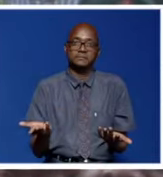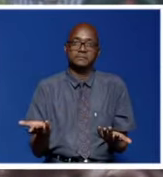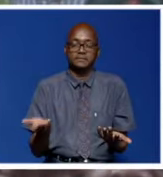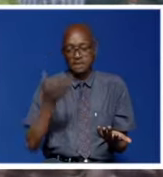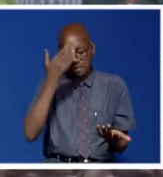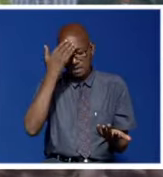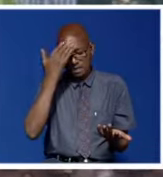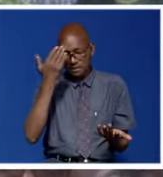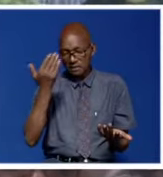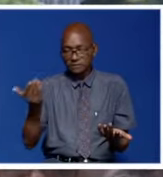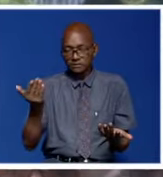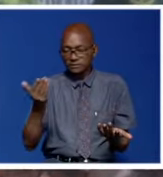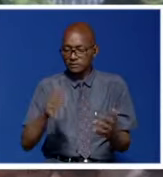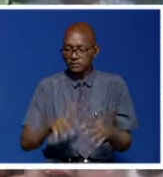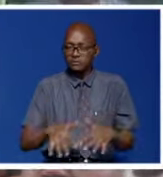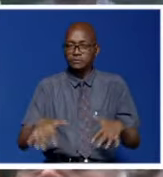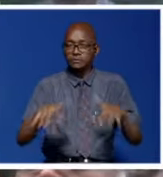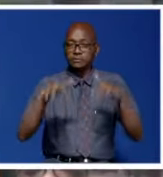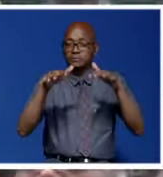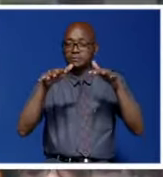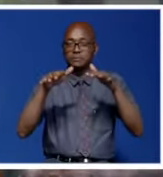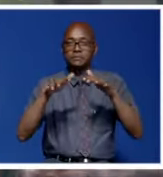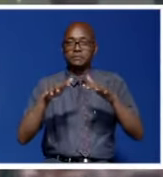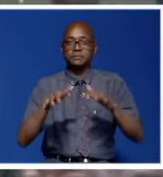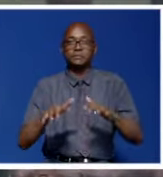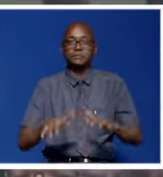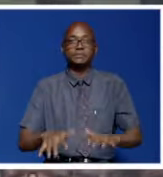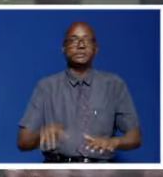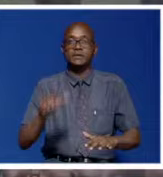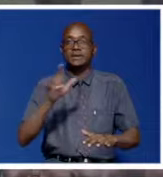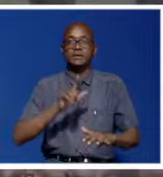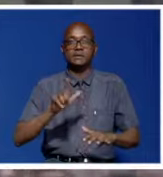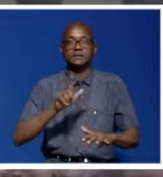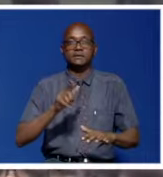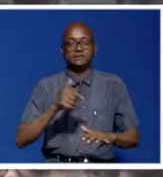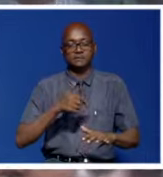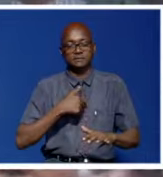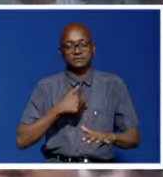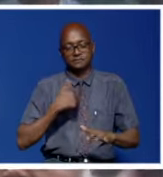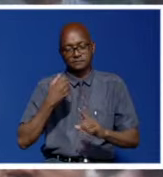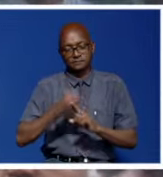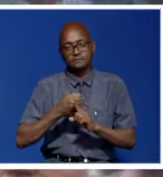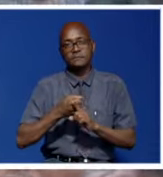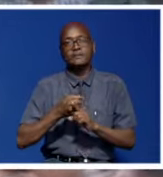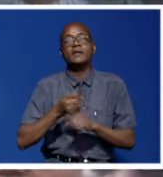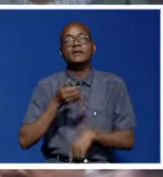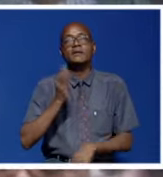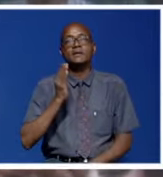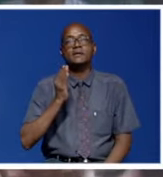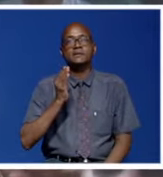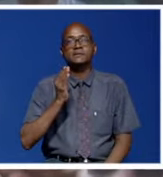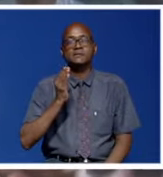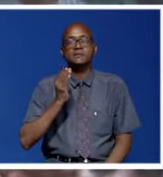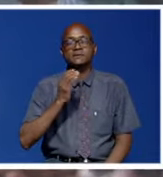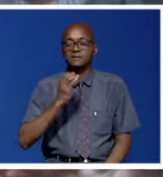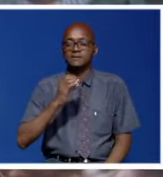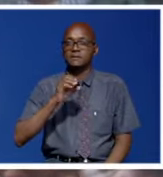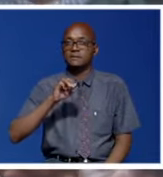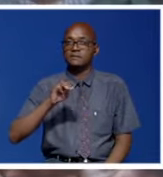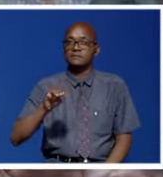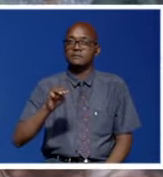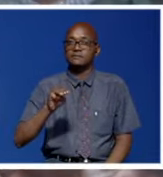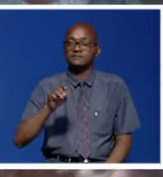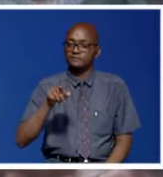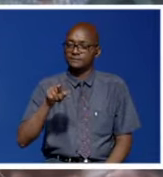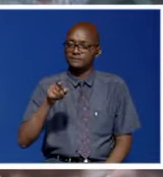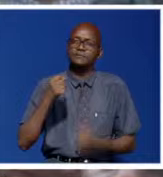mafuriko haya yatapungua lini. Kwa hiyo naihimiza serikali ya Chama cha Mapinduzi